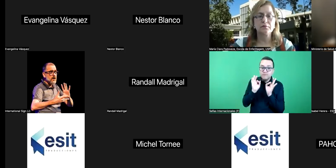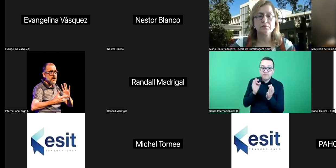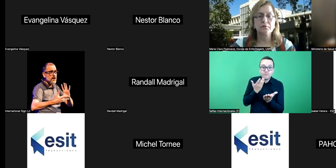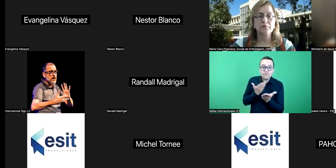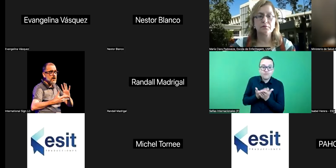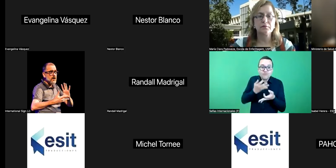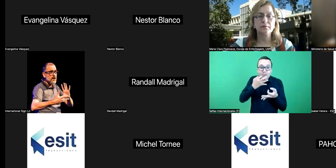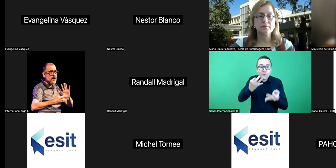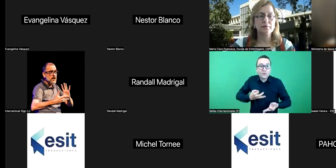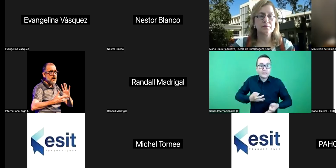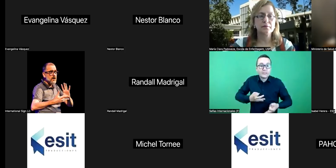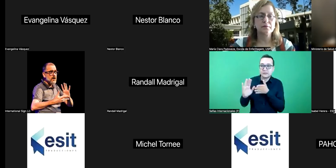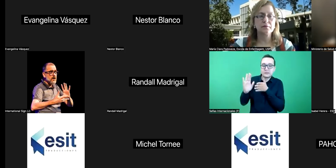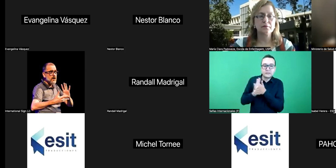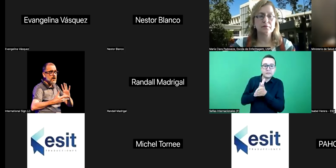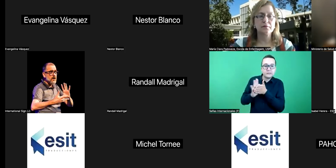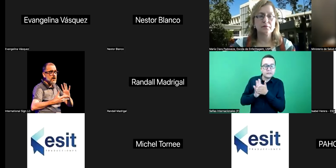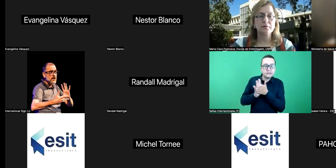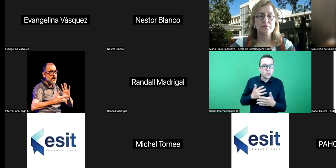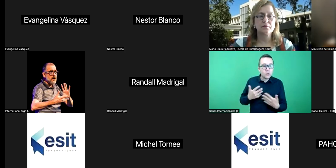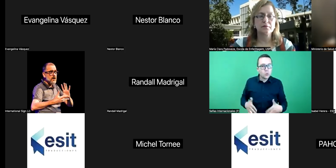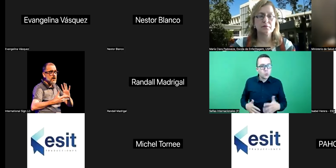avec aussi différents